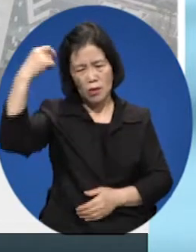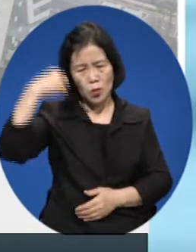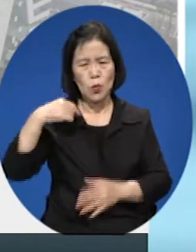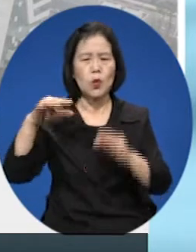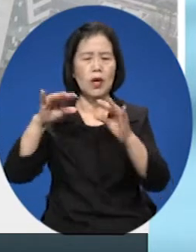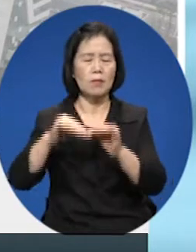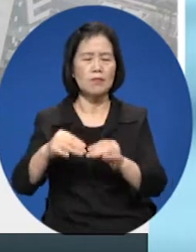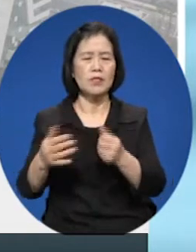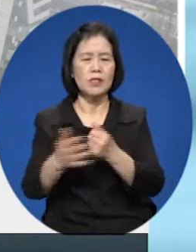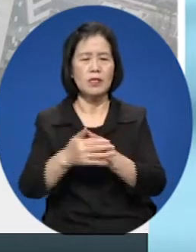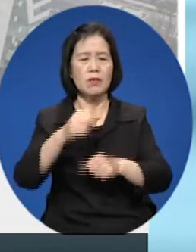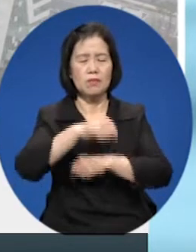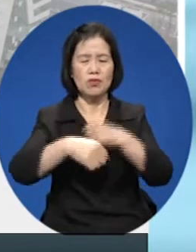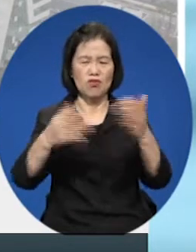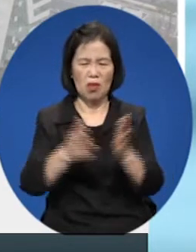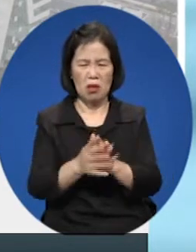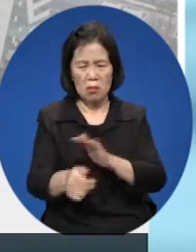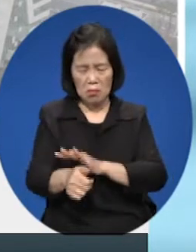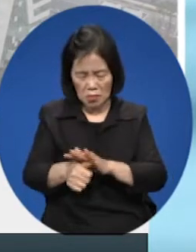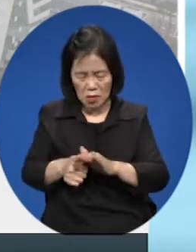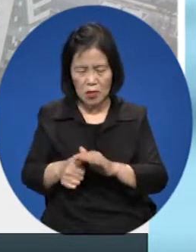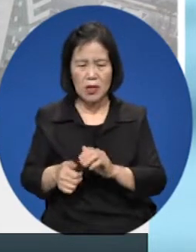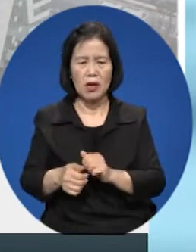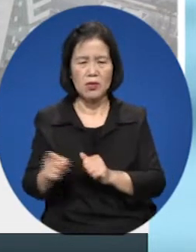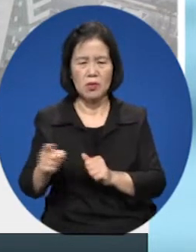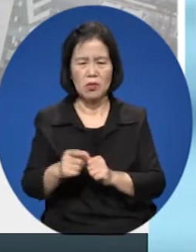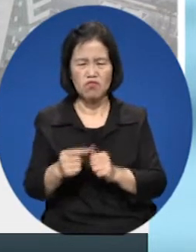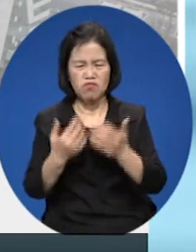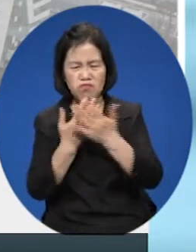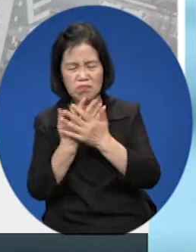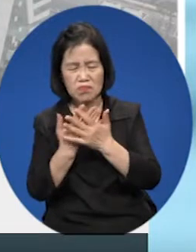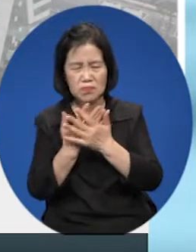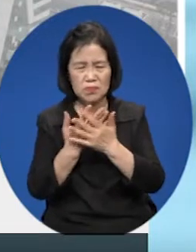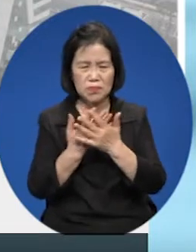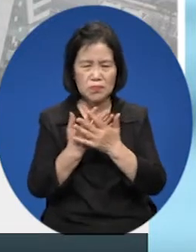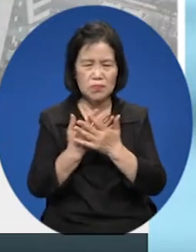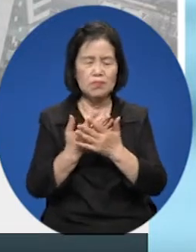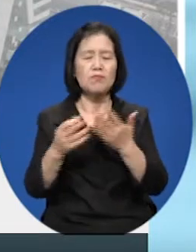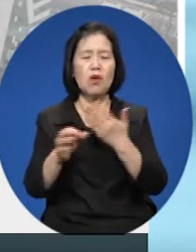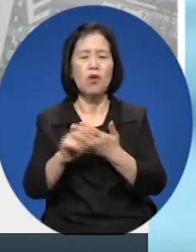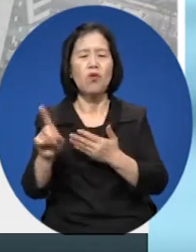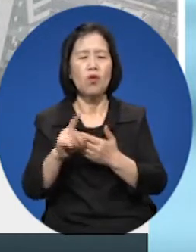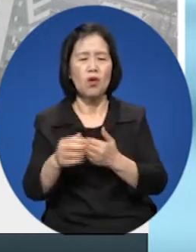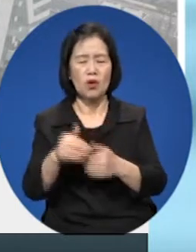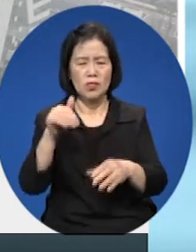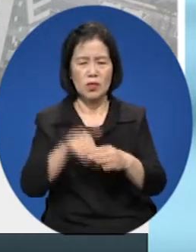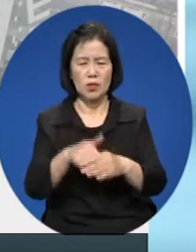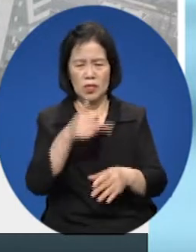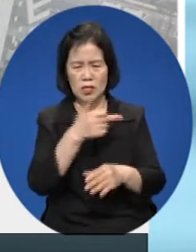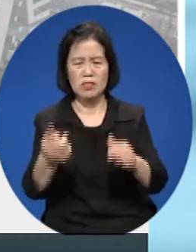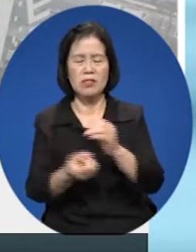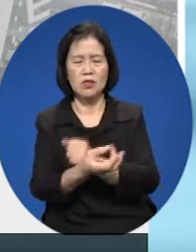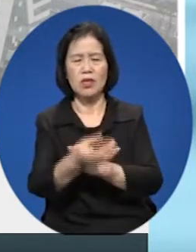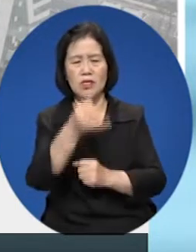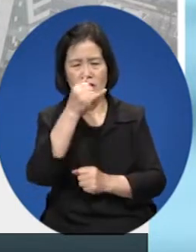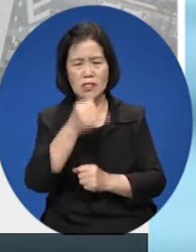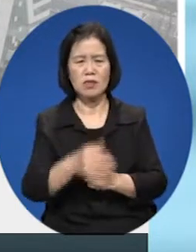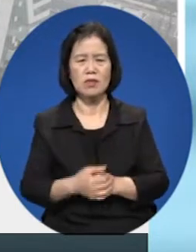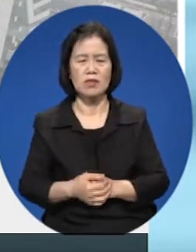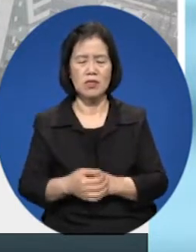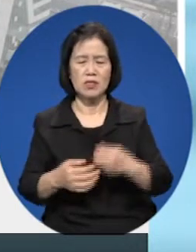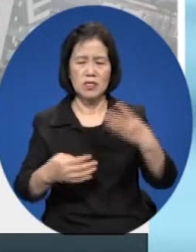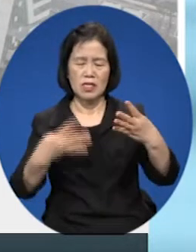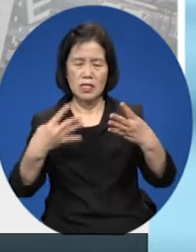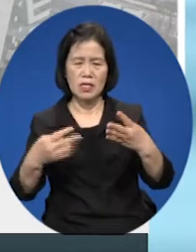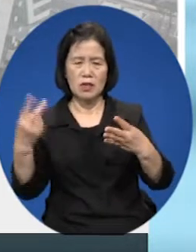그런 상황에서 민주당이 발을 빼거나 아니면 뭐 좀 미온적으로 대처해 보세요 어떻게 되겠습니까 선거에 엄청난 의왕 빛입니다 4 7 모습을